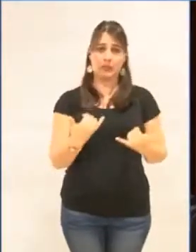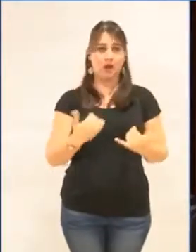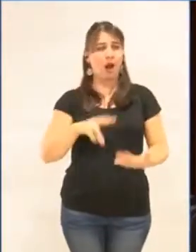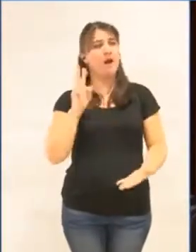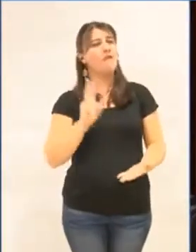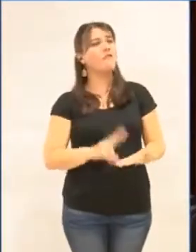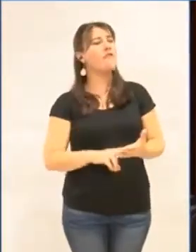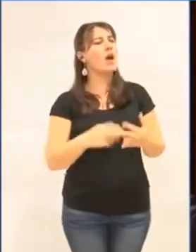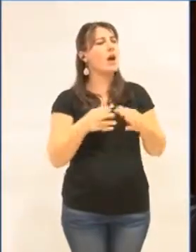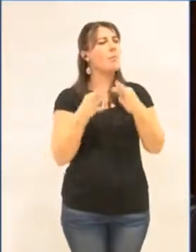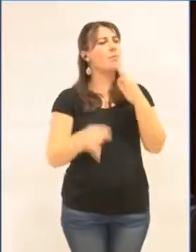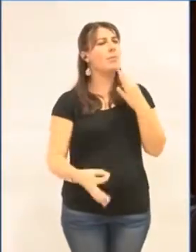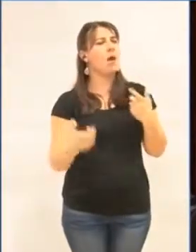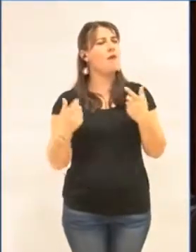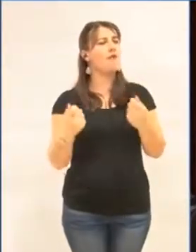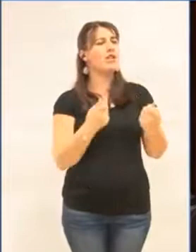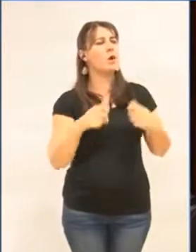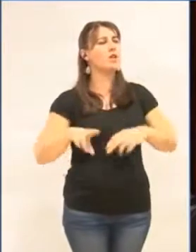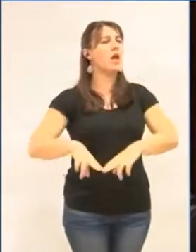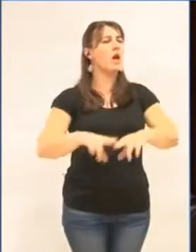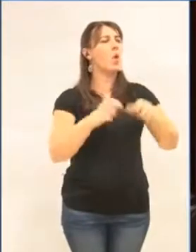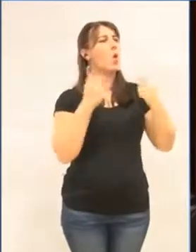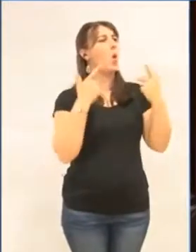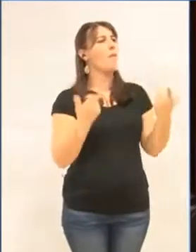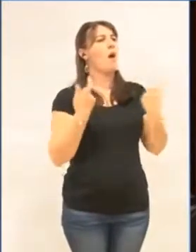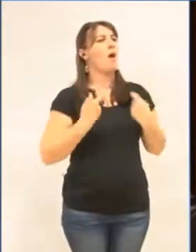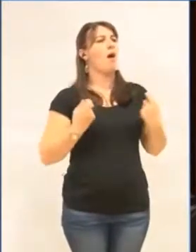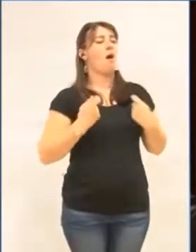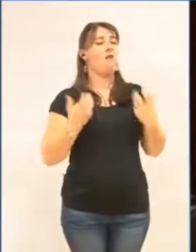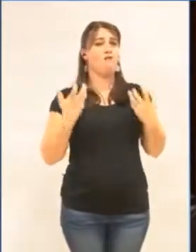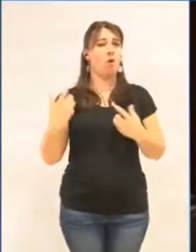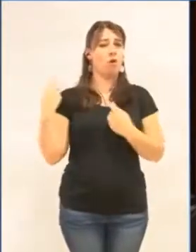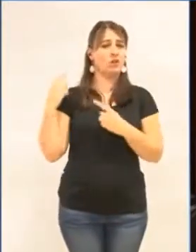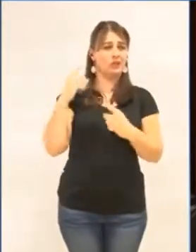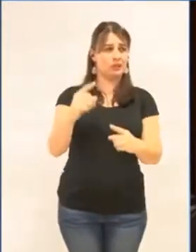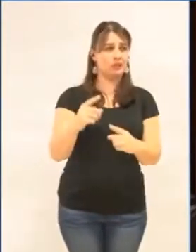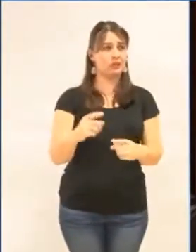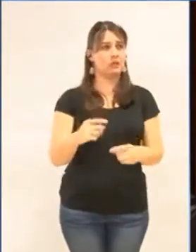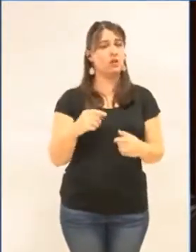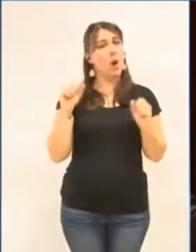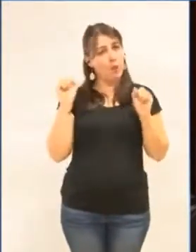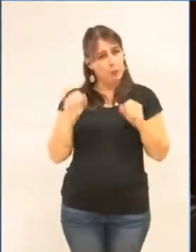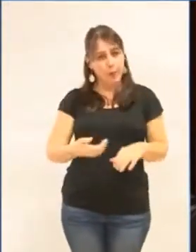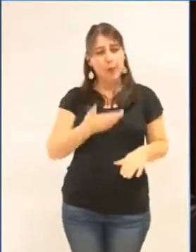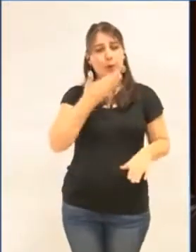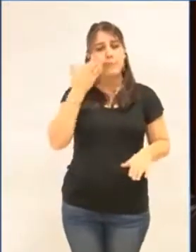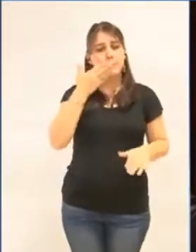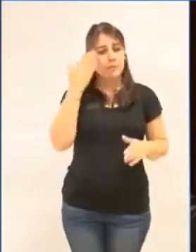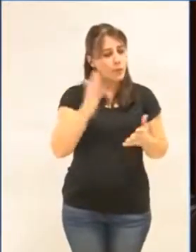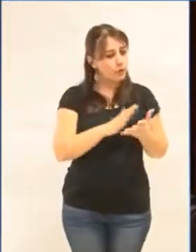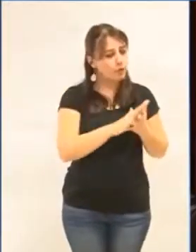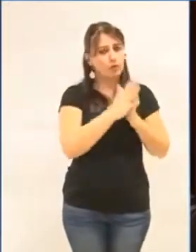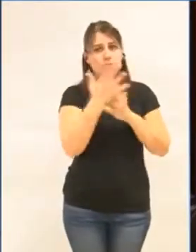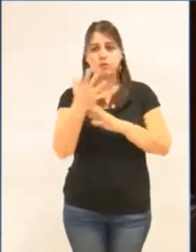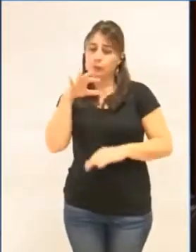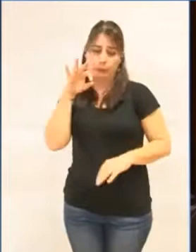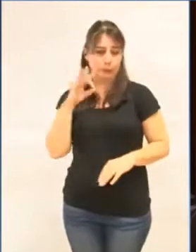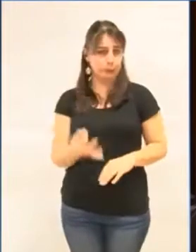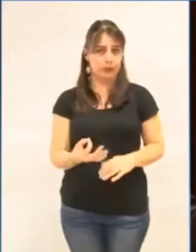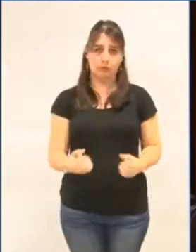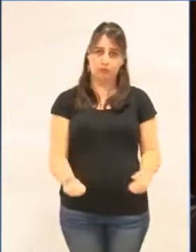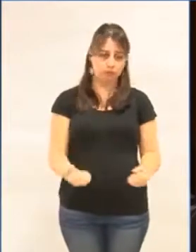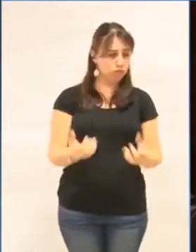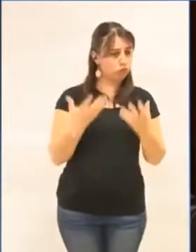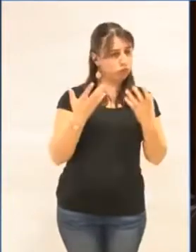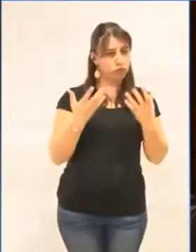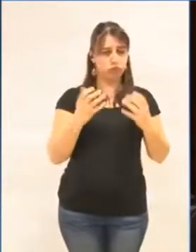bilan financier de l'opération. Il y a là un axe d'amélioration inévitable,